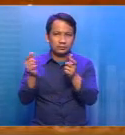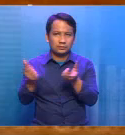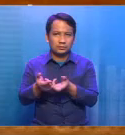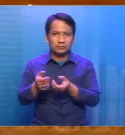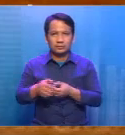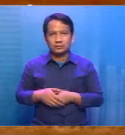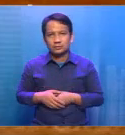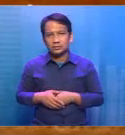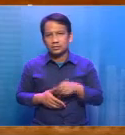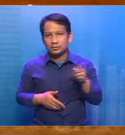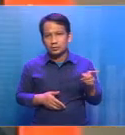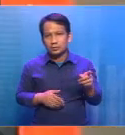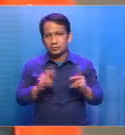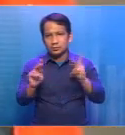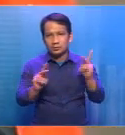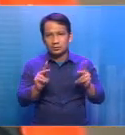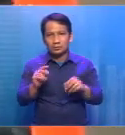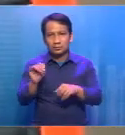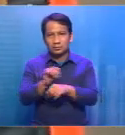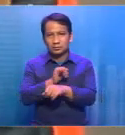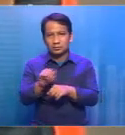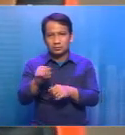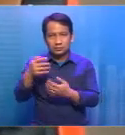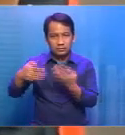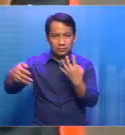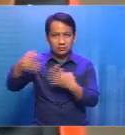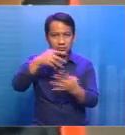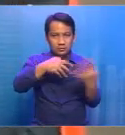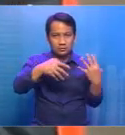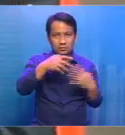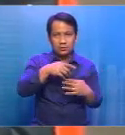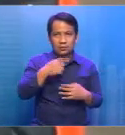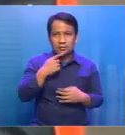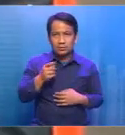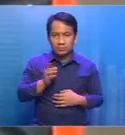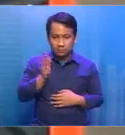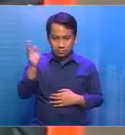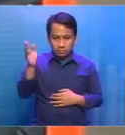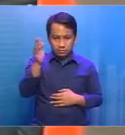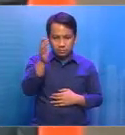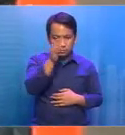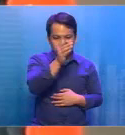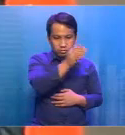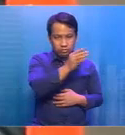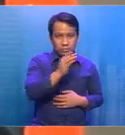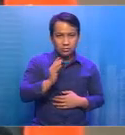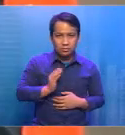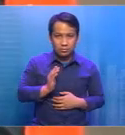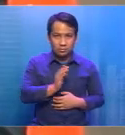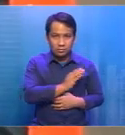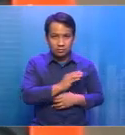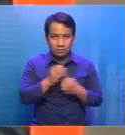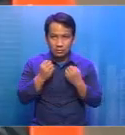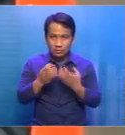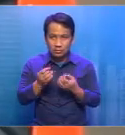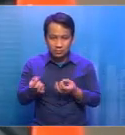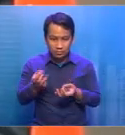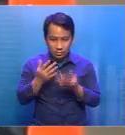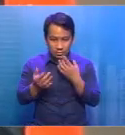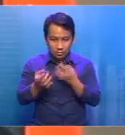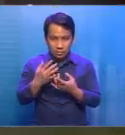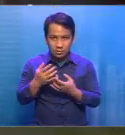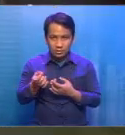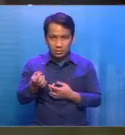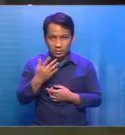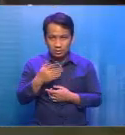Kung itong mga tao na to, dahil masipag umikot sa mga ating mga congressmen at nakakakuha sila ng ganitong karaming gamot, so, ibig